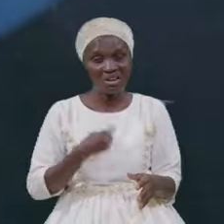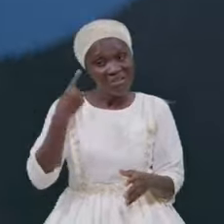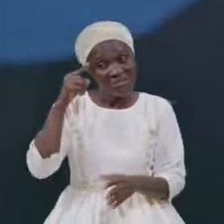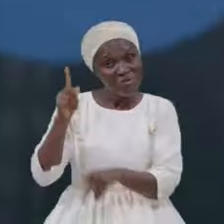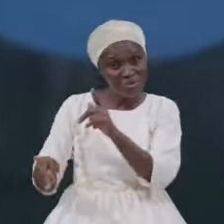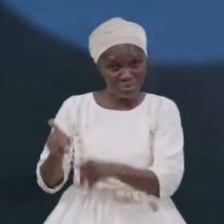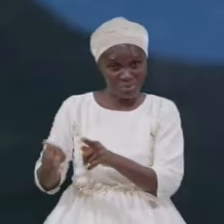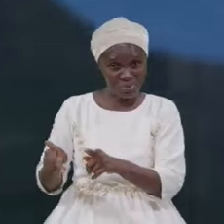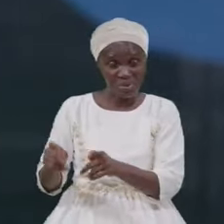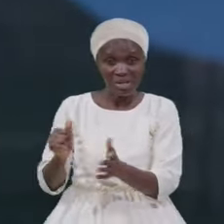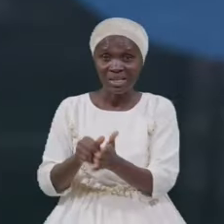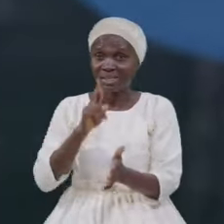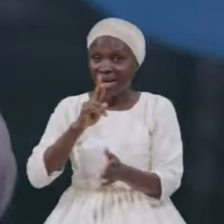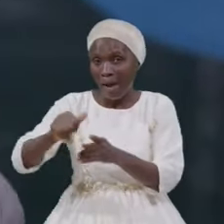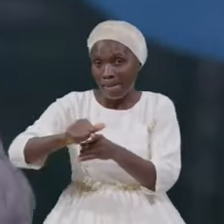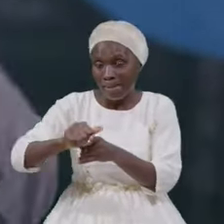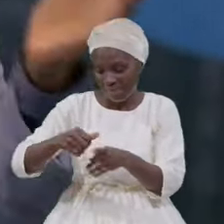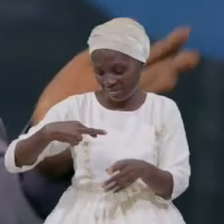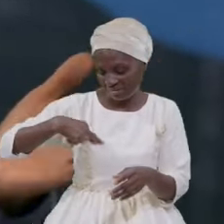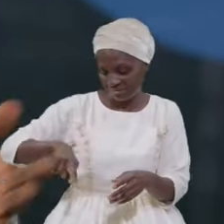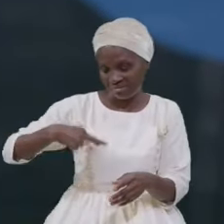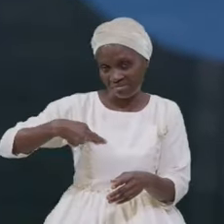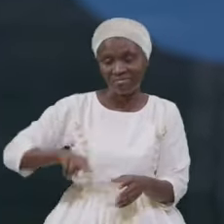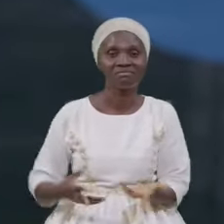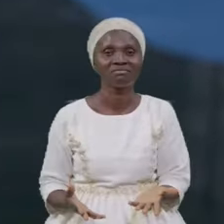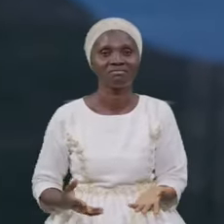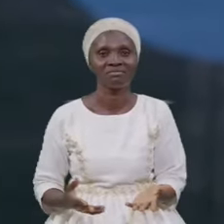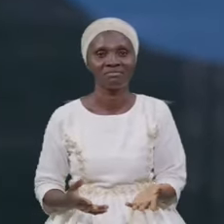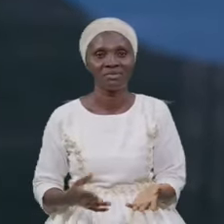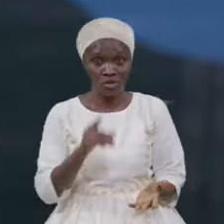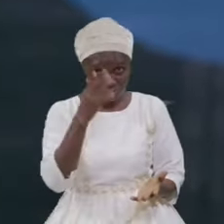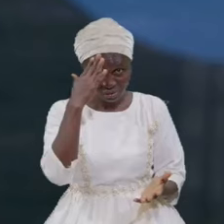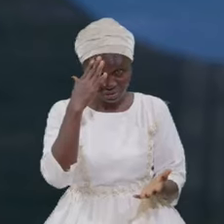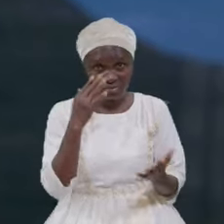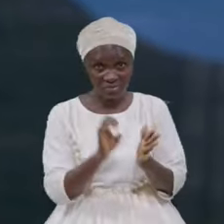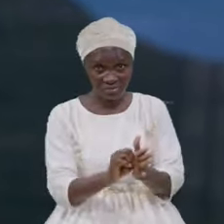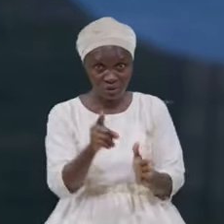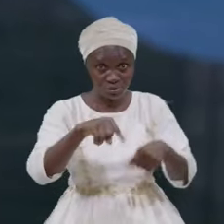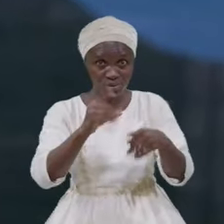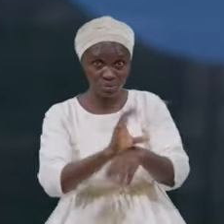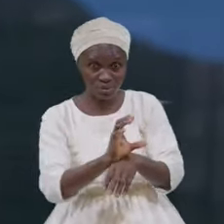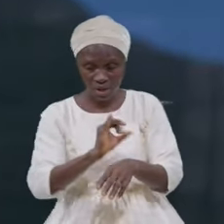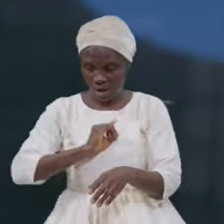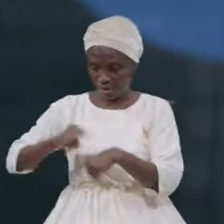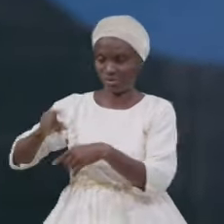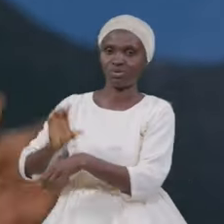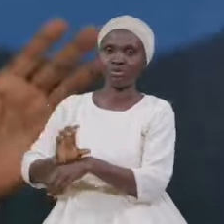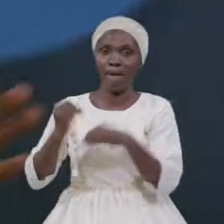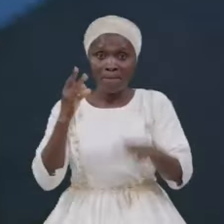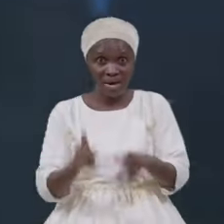savez, nous allons à l'église. Je vais à l'église. Toi aussi, tu vas à l'église. Plusieurs ici, nous allons à